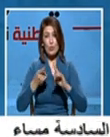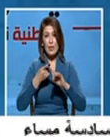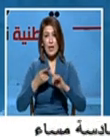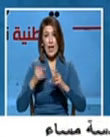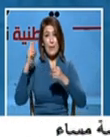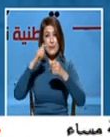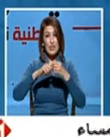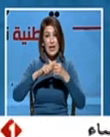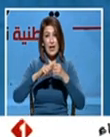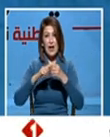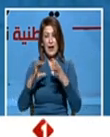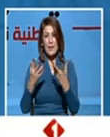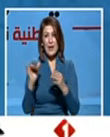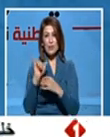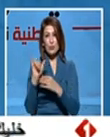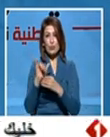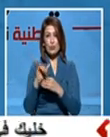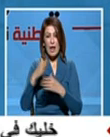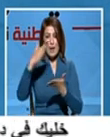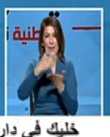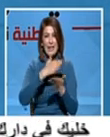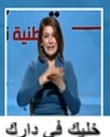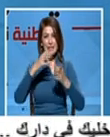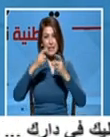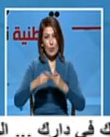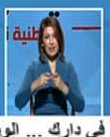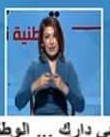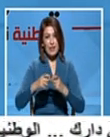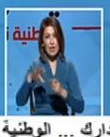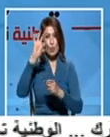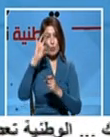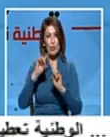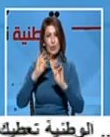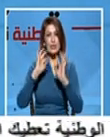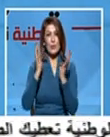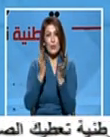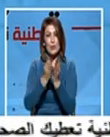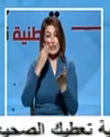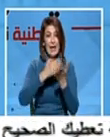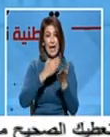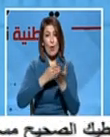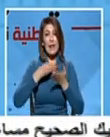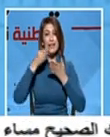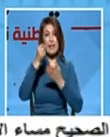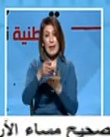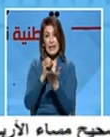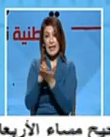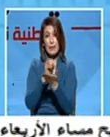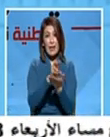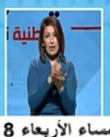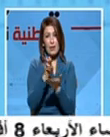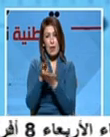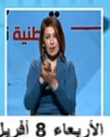مع البريد التونسي مع الديوان الوطني للبريد التونسي، انه الحوالات البريديه بالنسبه لبعض الخدمات